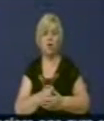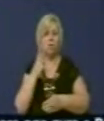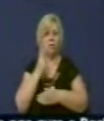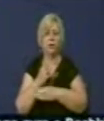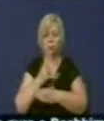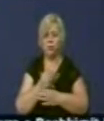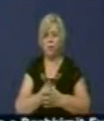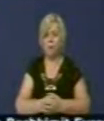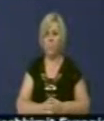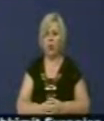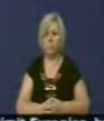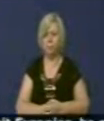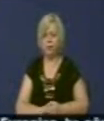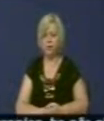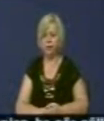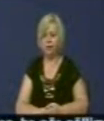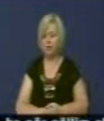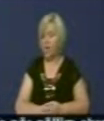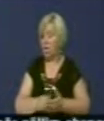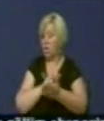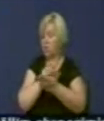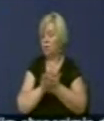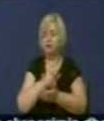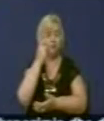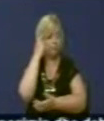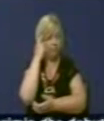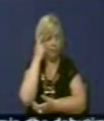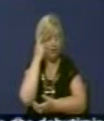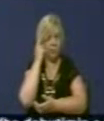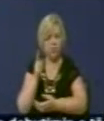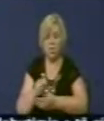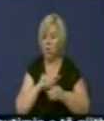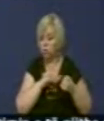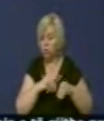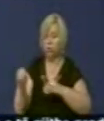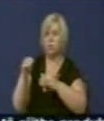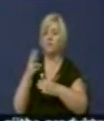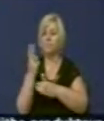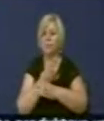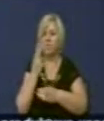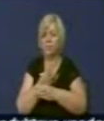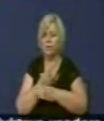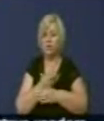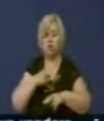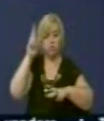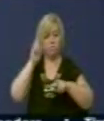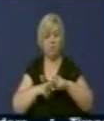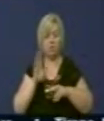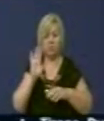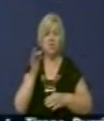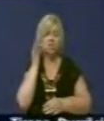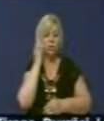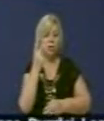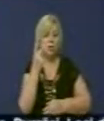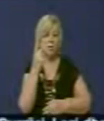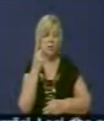vend të shpalljes ndodhi një konferencë për shtyp në hotelin Grand, që spostoi shpalljen e pavarësisë për 24 orë